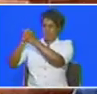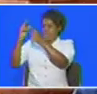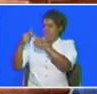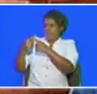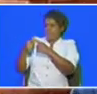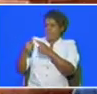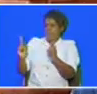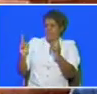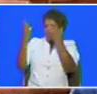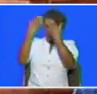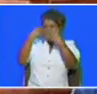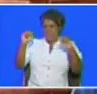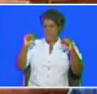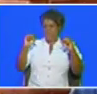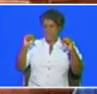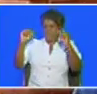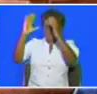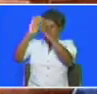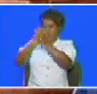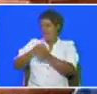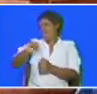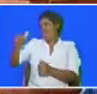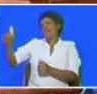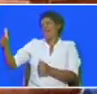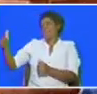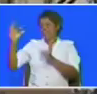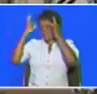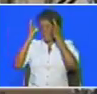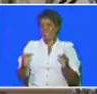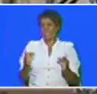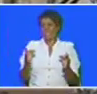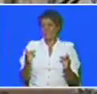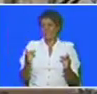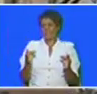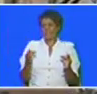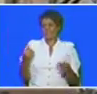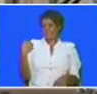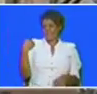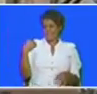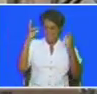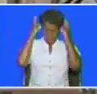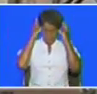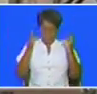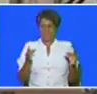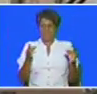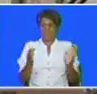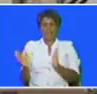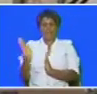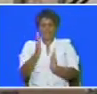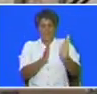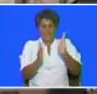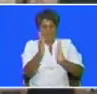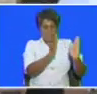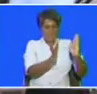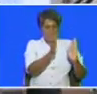from president only to chubili, the other one we are deciding. Chana vile walitoa maamuzi na mipangilio